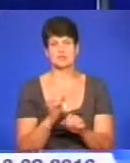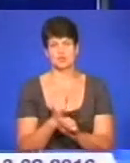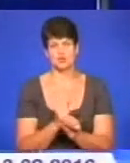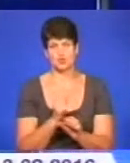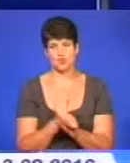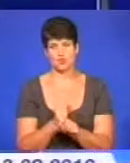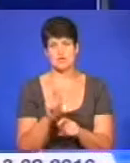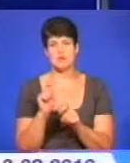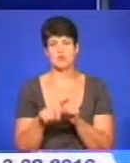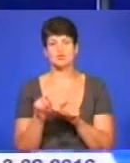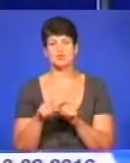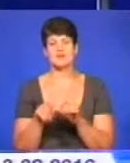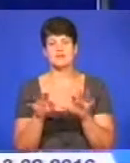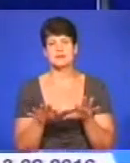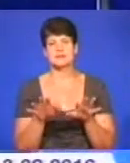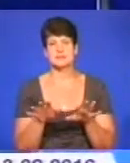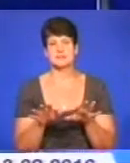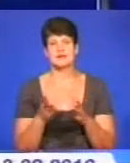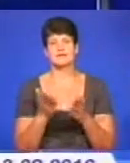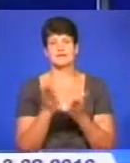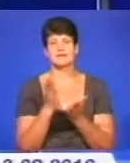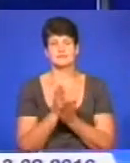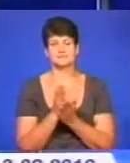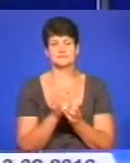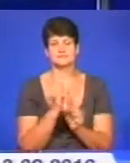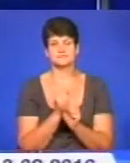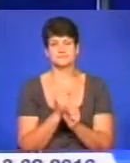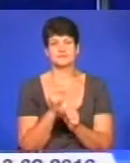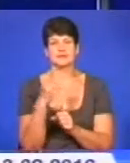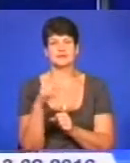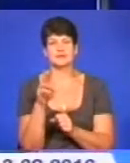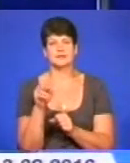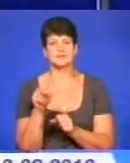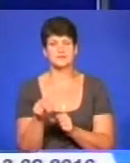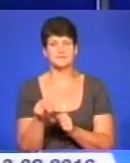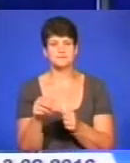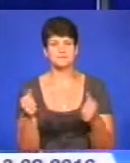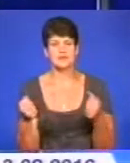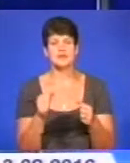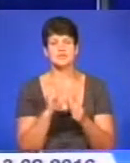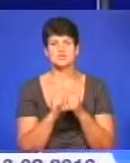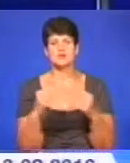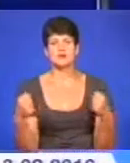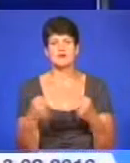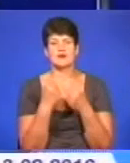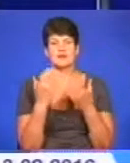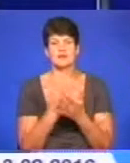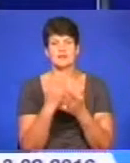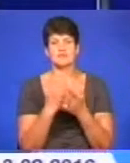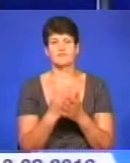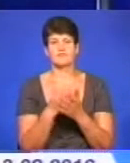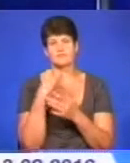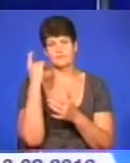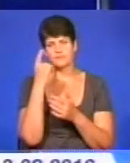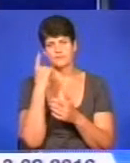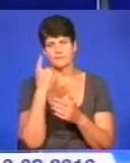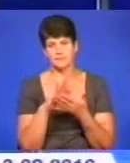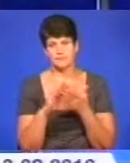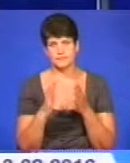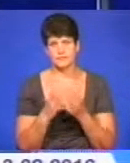звісно ж, контролювати місця концентрації ДТП. У поліції кажуть, найчастіше аварії трапляються через водіння в нетверезому стані та